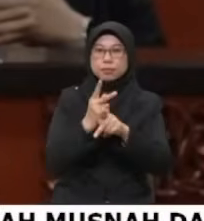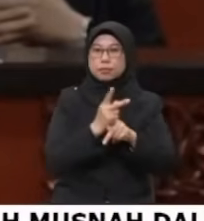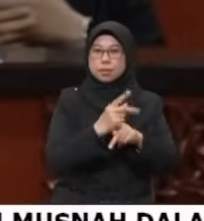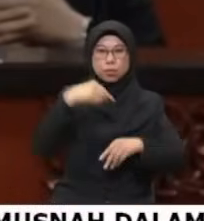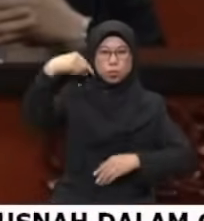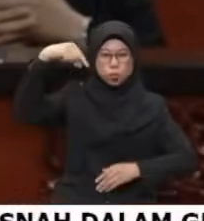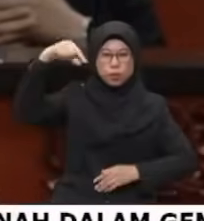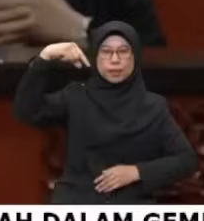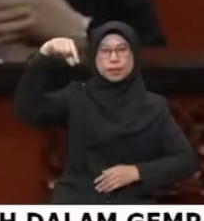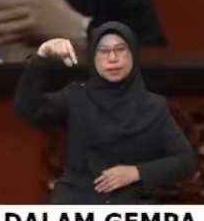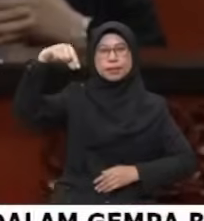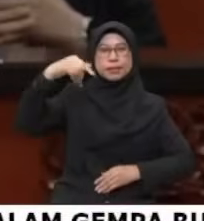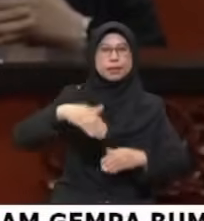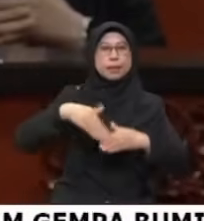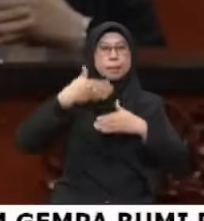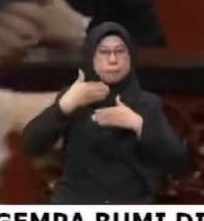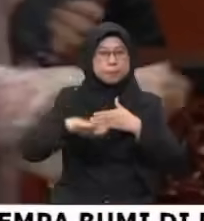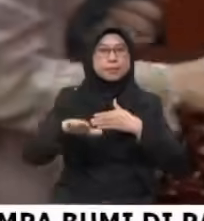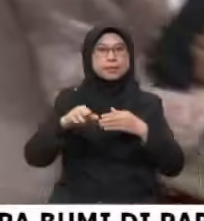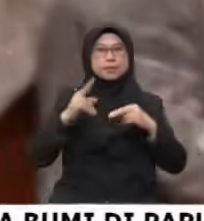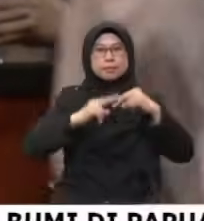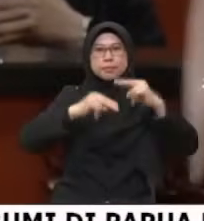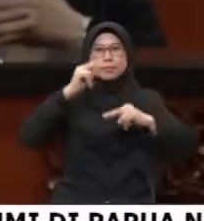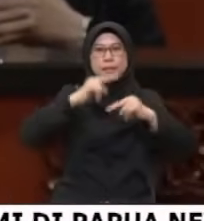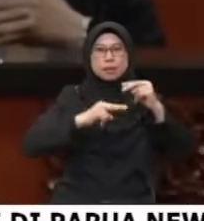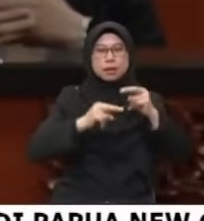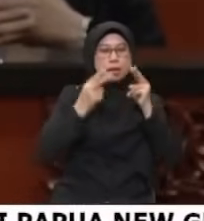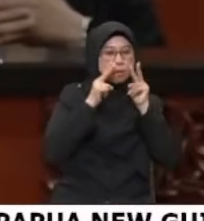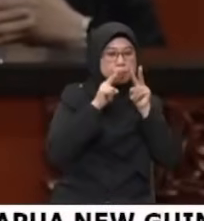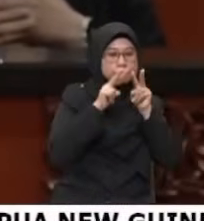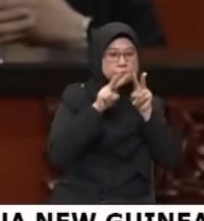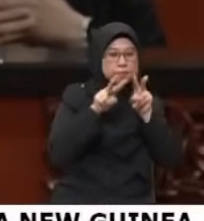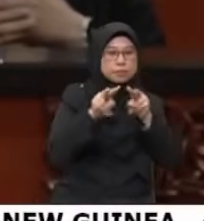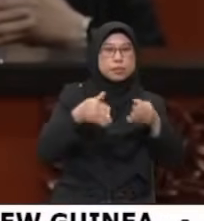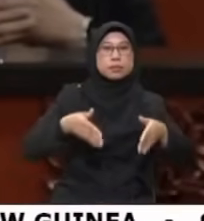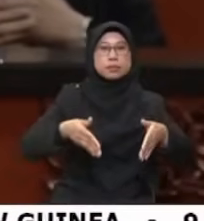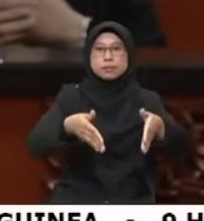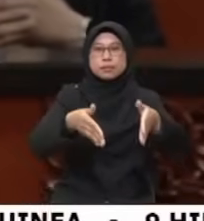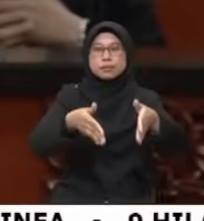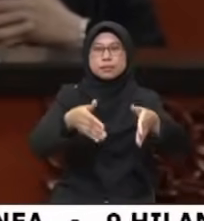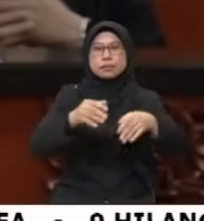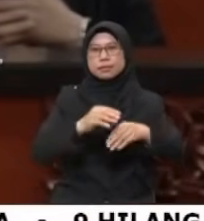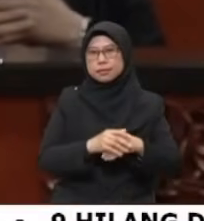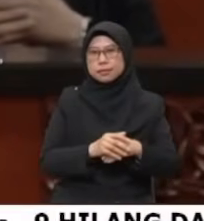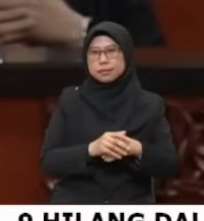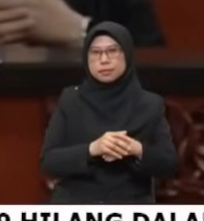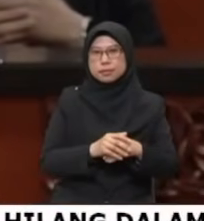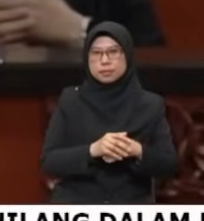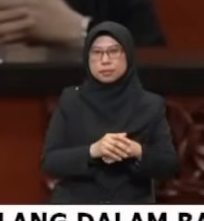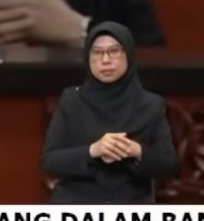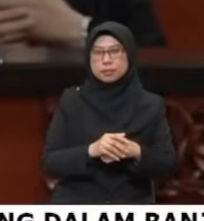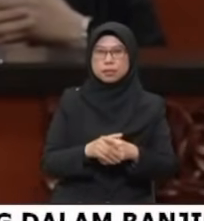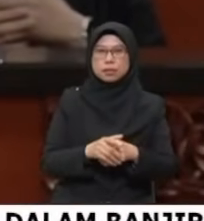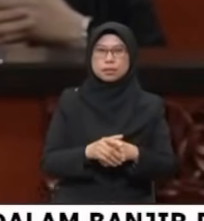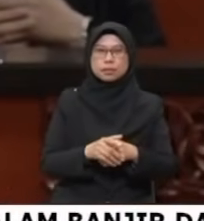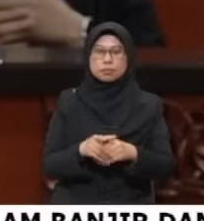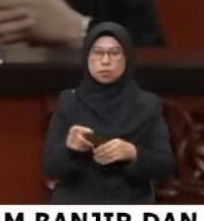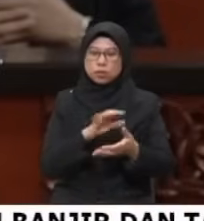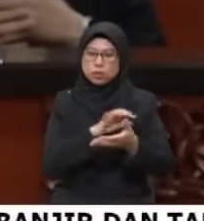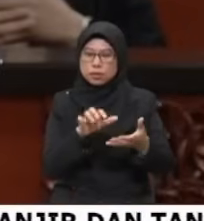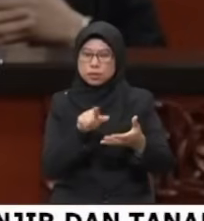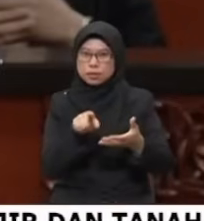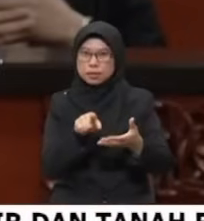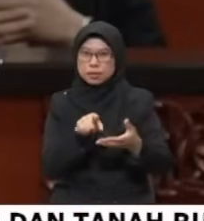kualiti selepas pembinaan pemantauan hasil kerja sepanjang tempoh tanggungan kecacatan dilaksanakan